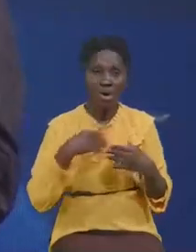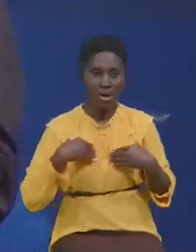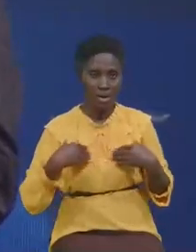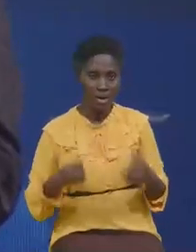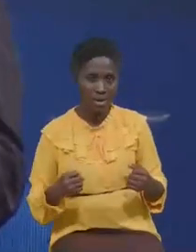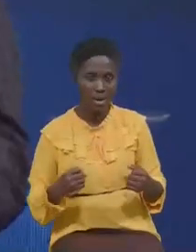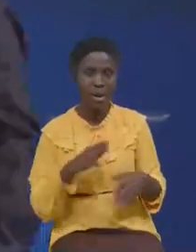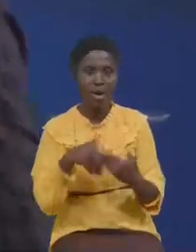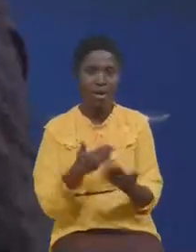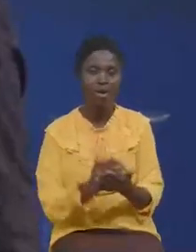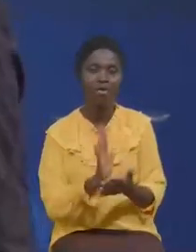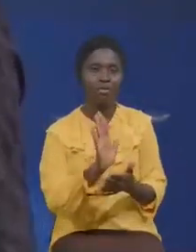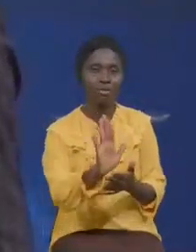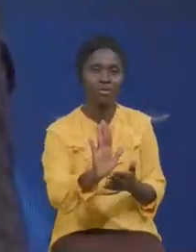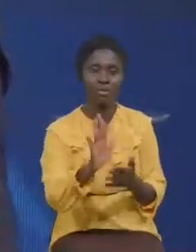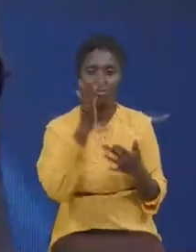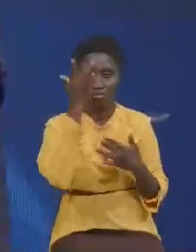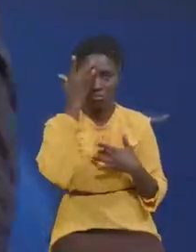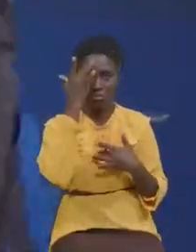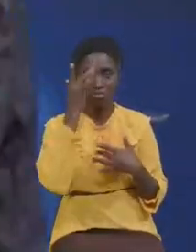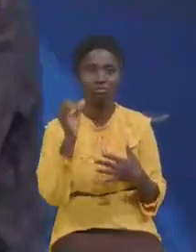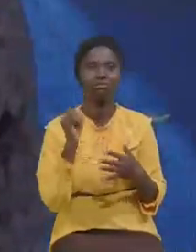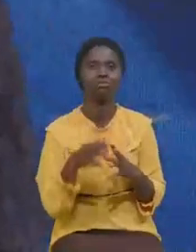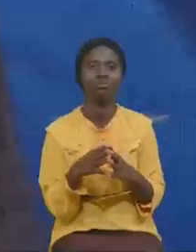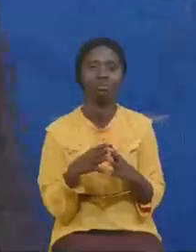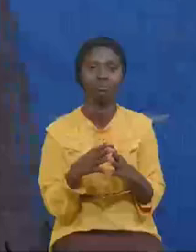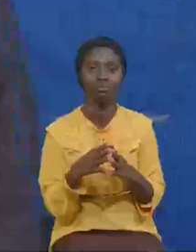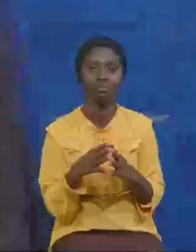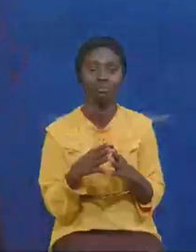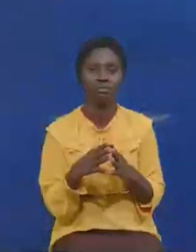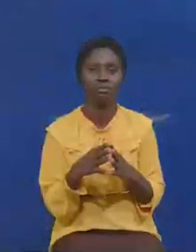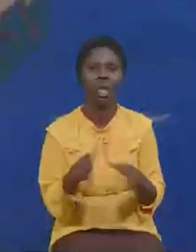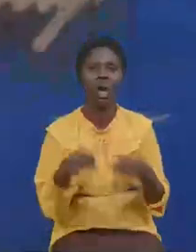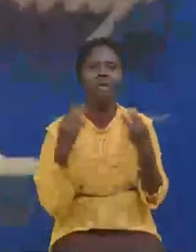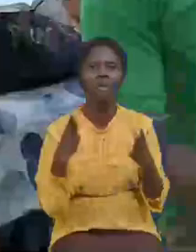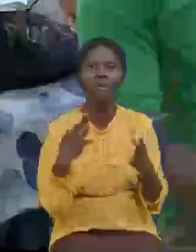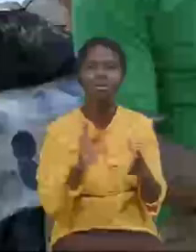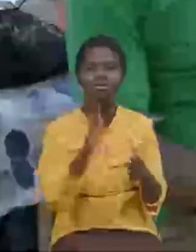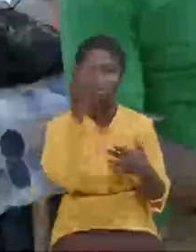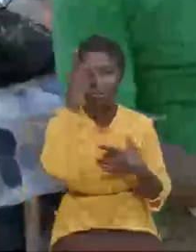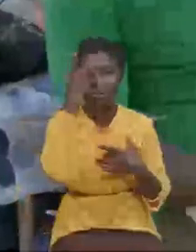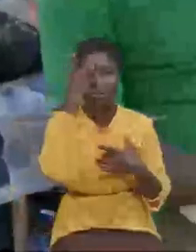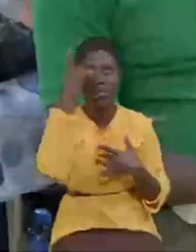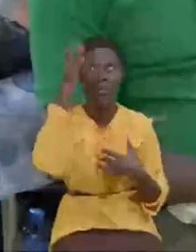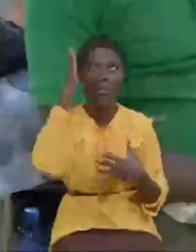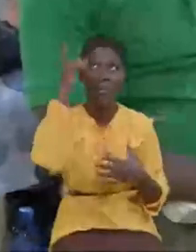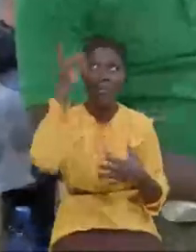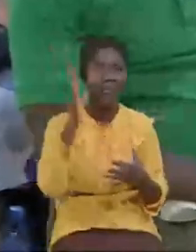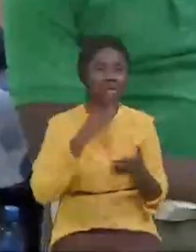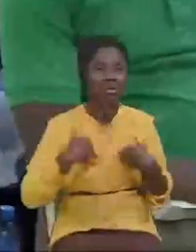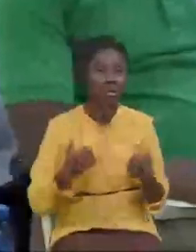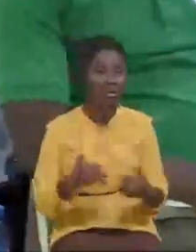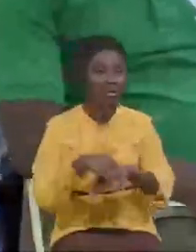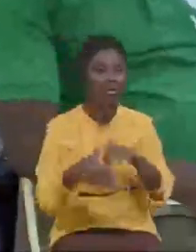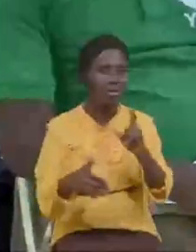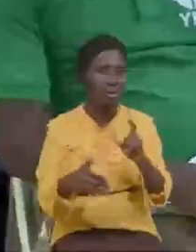guérit toutes tes maladies. Combien de maladies va-t-il guérir? Ce soir, les